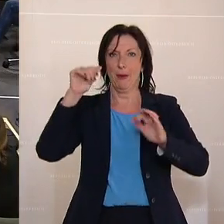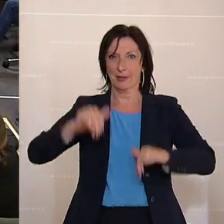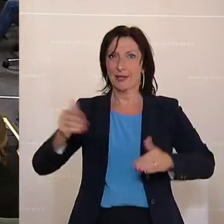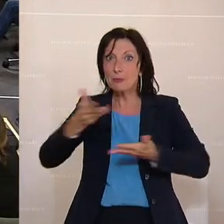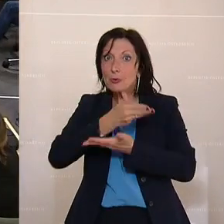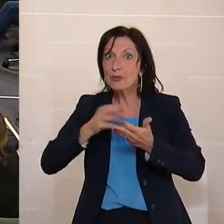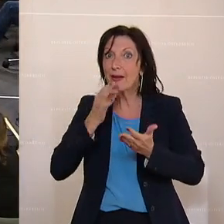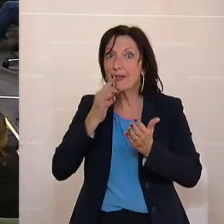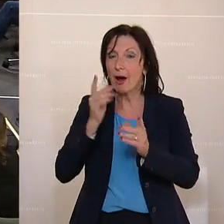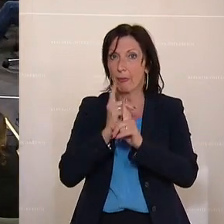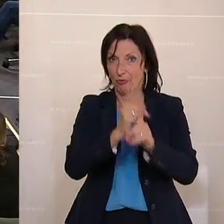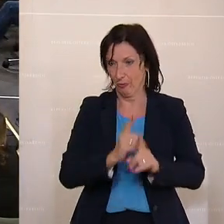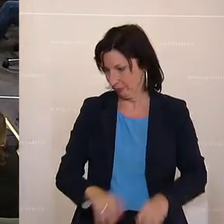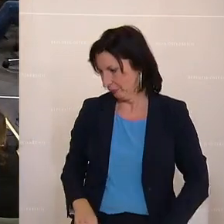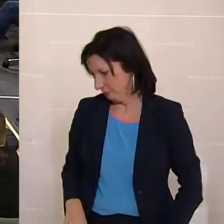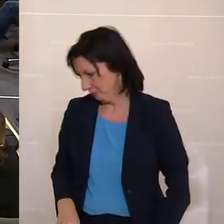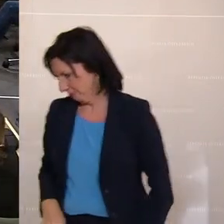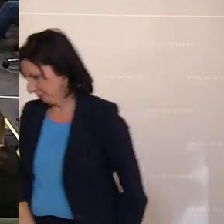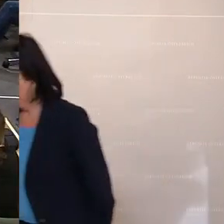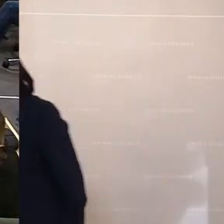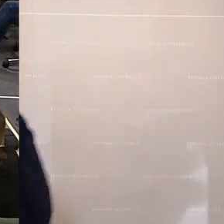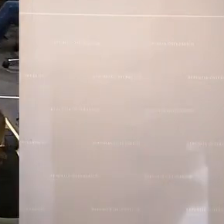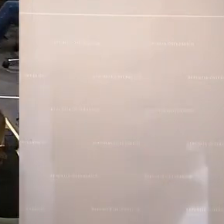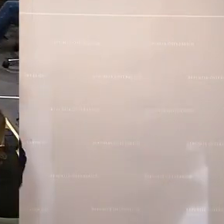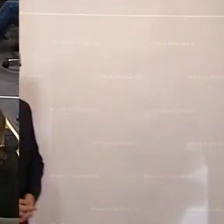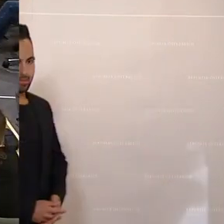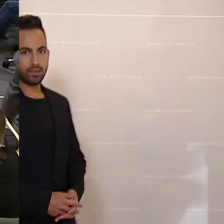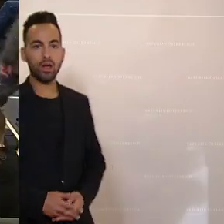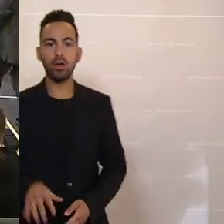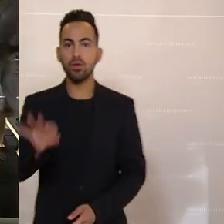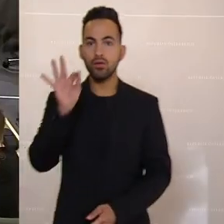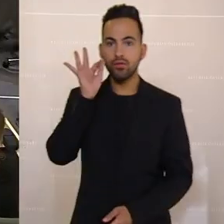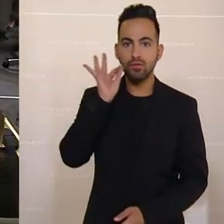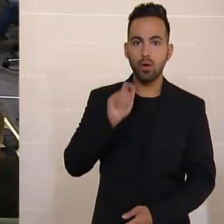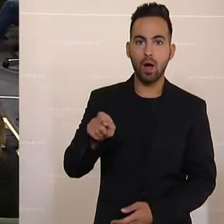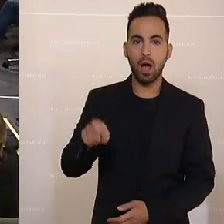Der Antrag der Regierungsparteien zu Afghanistan sei nichtssagend, kritisiert Stefanie Crispa von den NEOS.